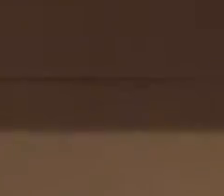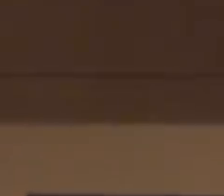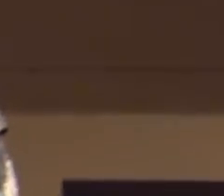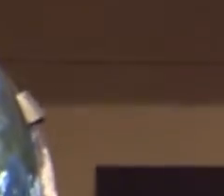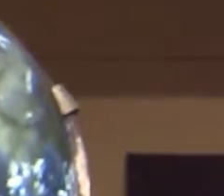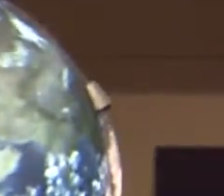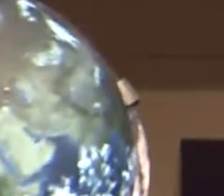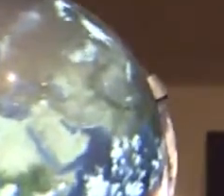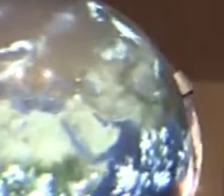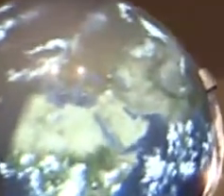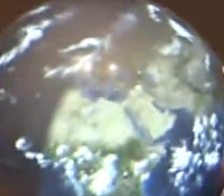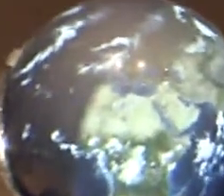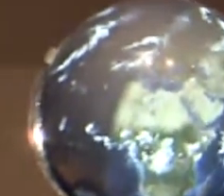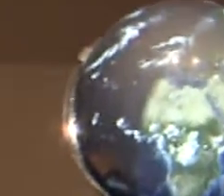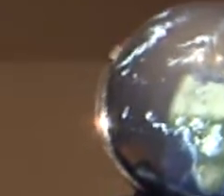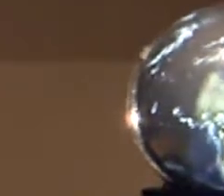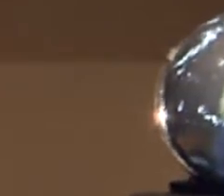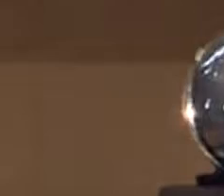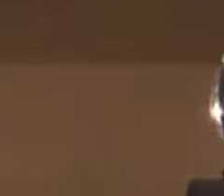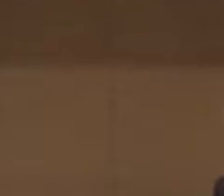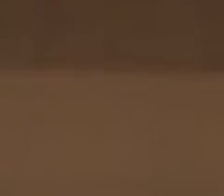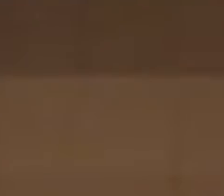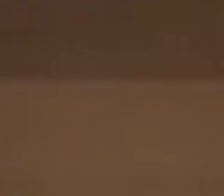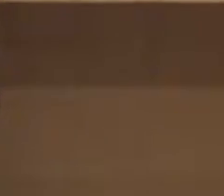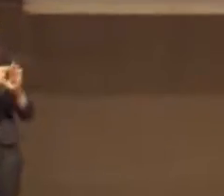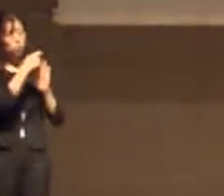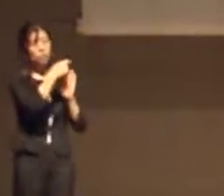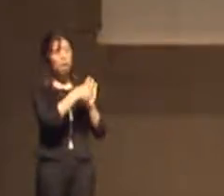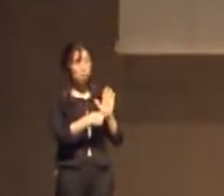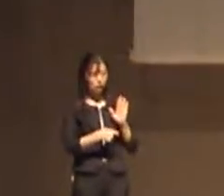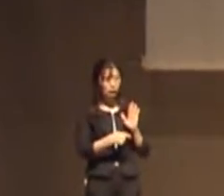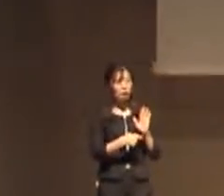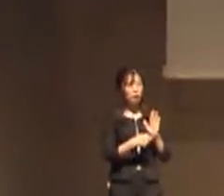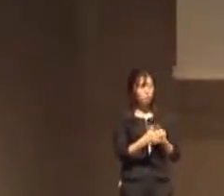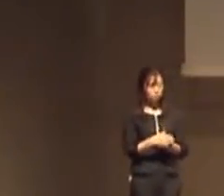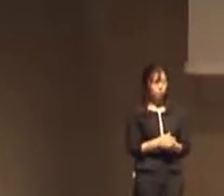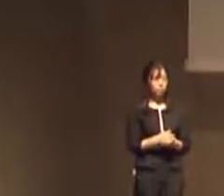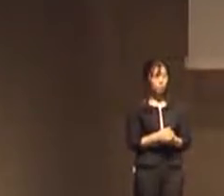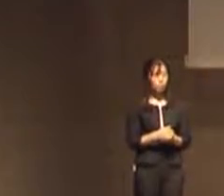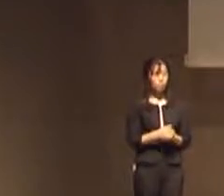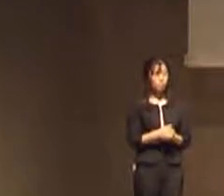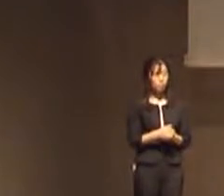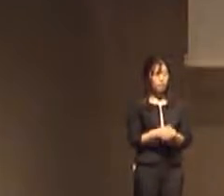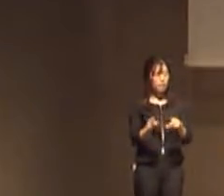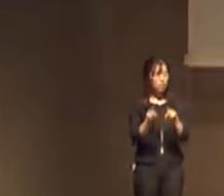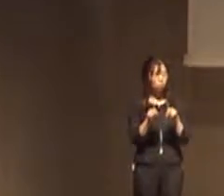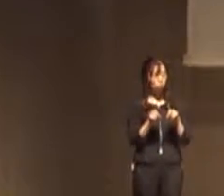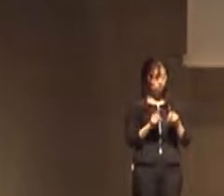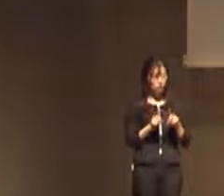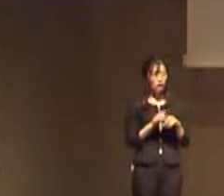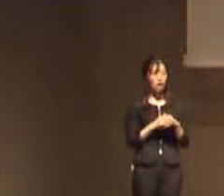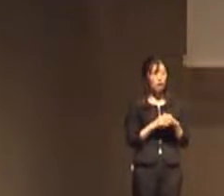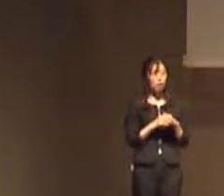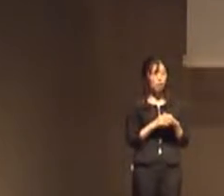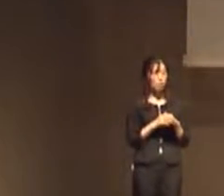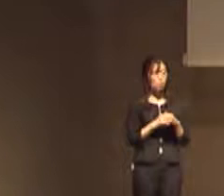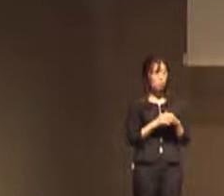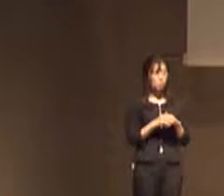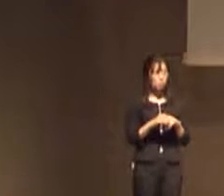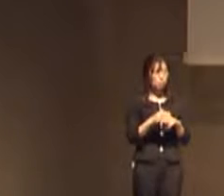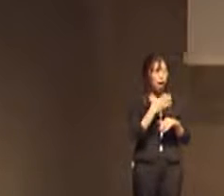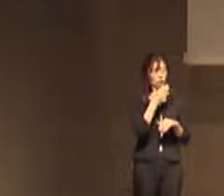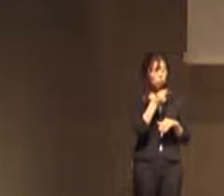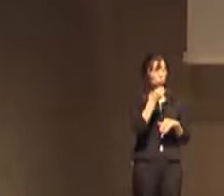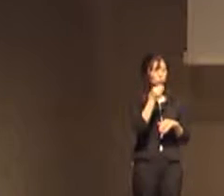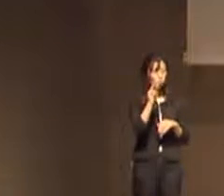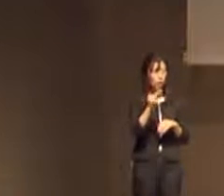ありがとうございました。今回のテーマでもあります防災をもっと日常にしようという取り組み、福和先生は普段から